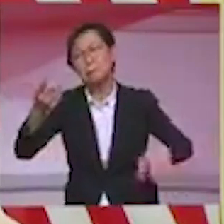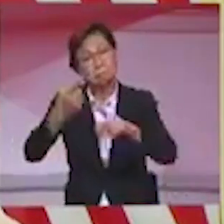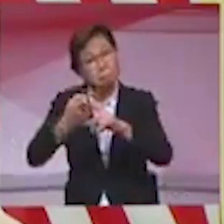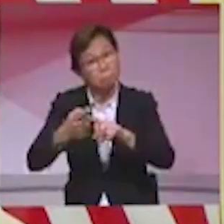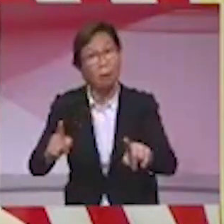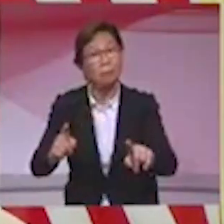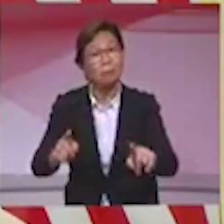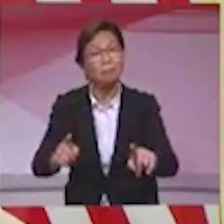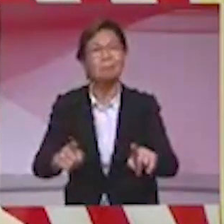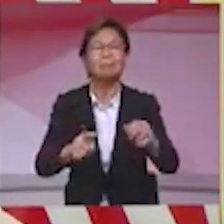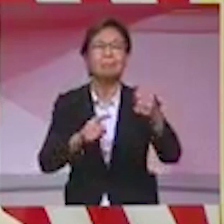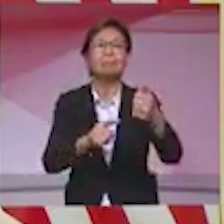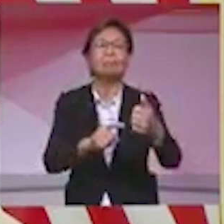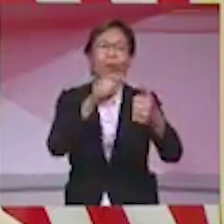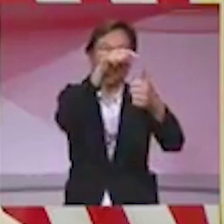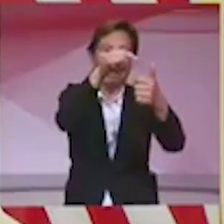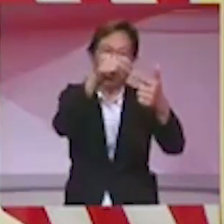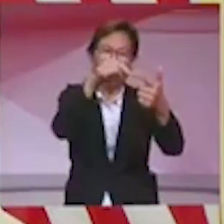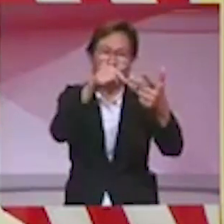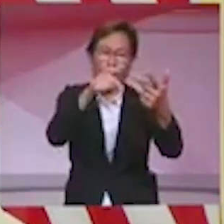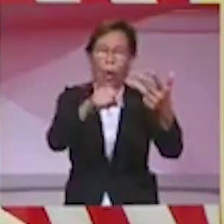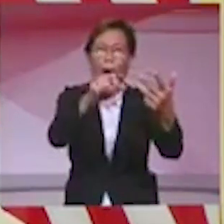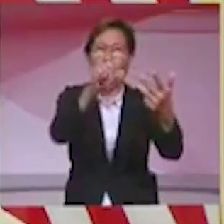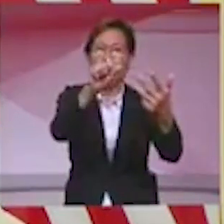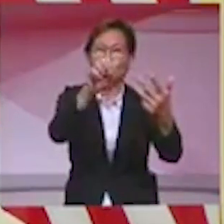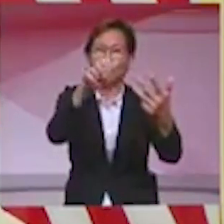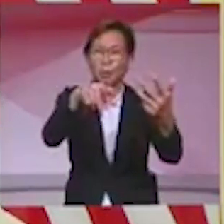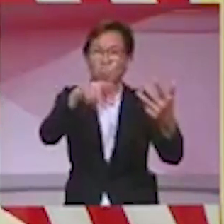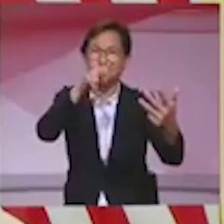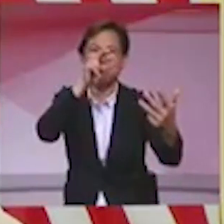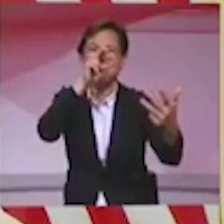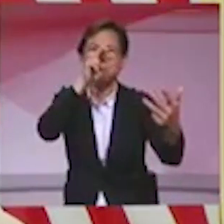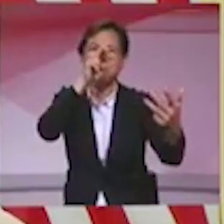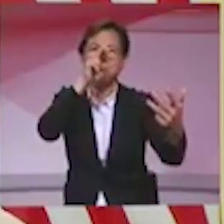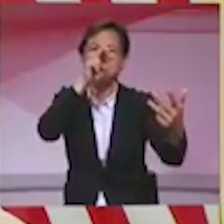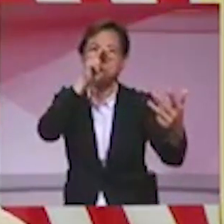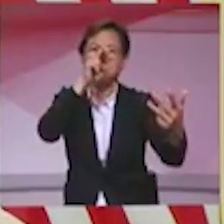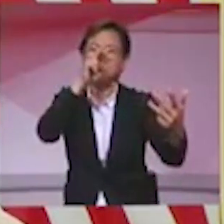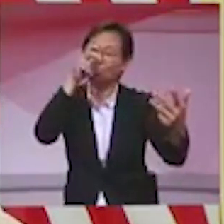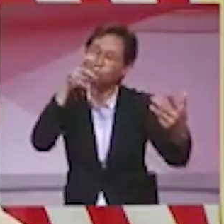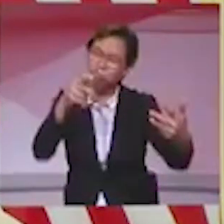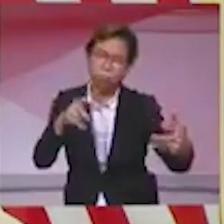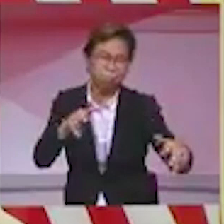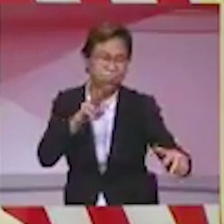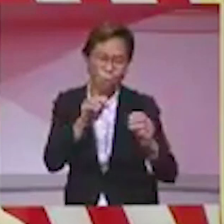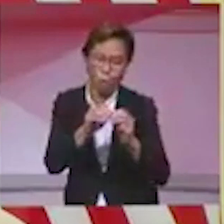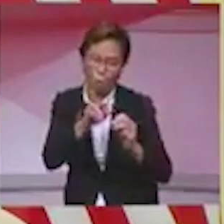beberapa e-shop yang diperkatakan telah kita